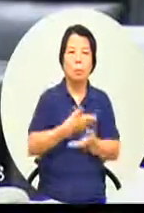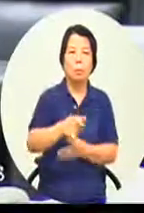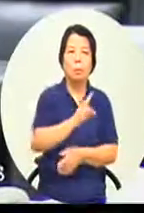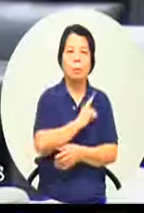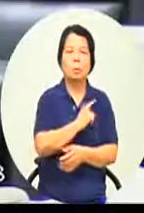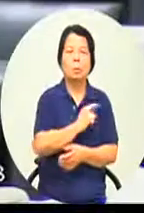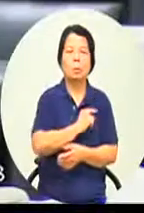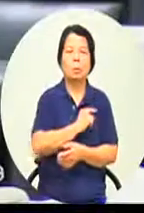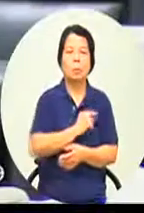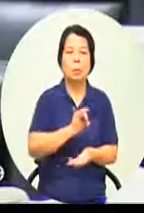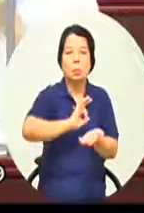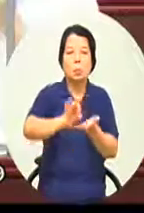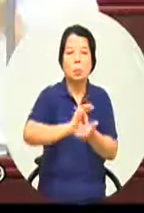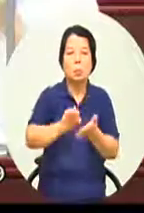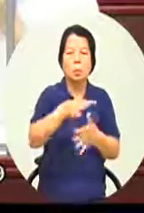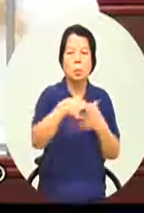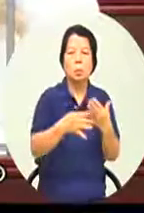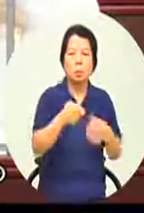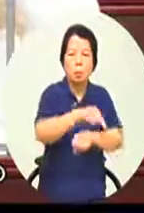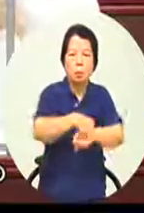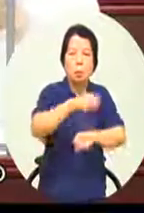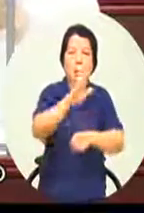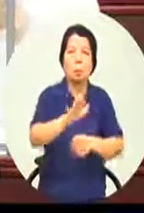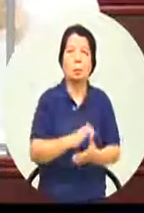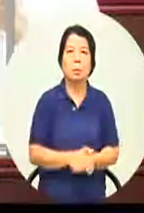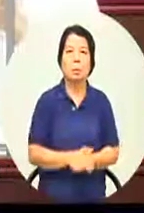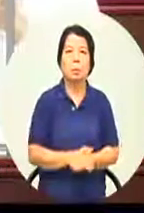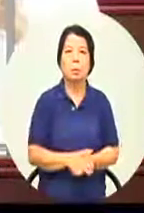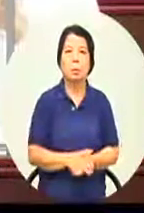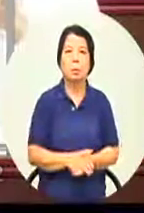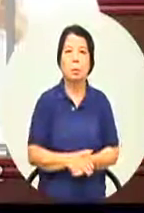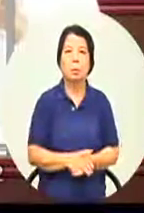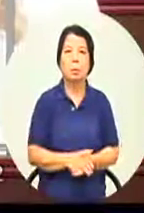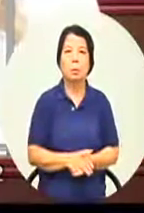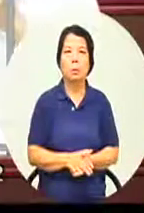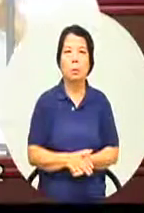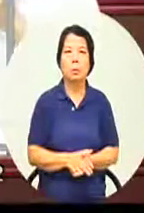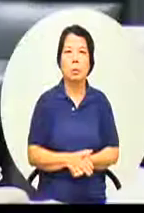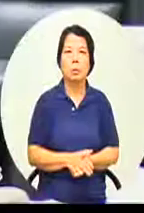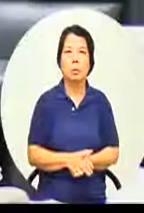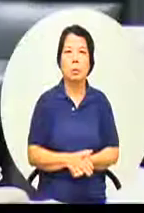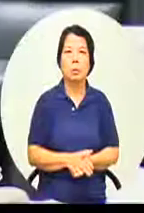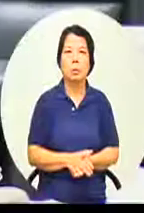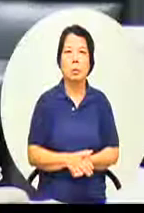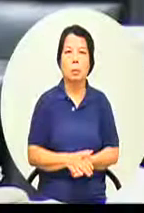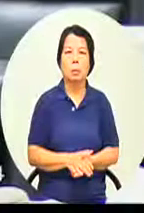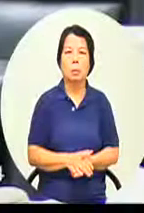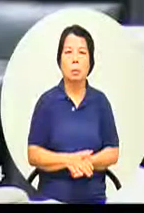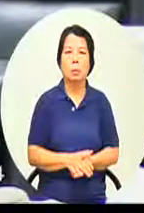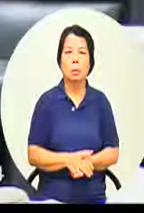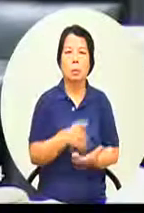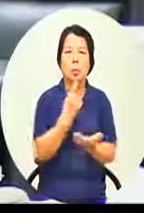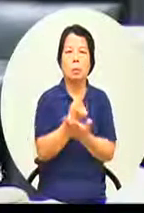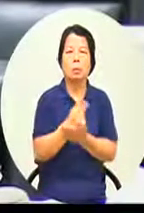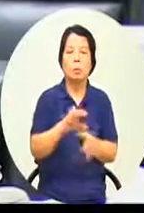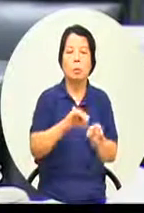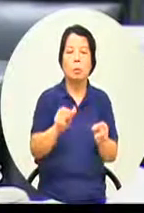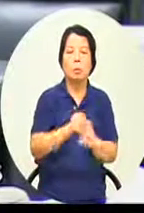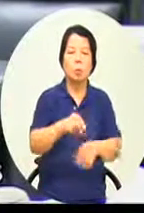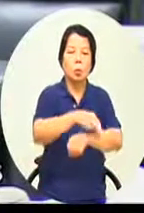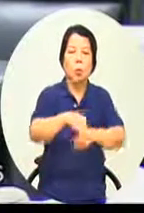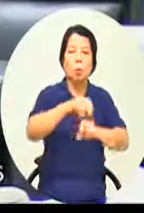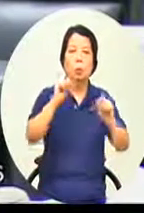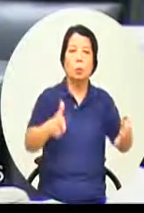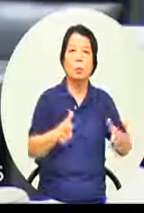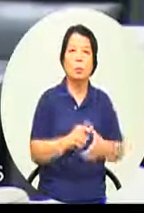用地使用的这个规划了哈。 那为什么右昌那块可以？为什么右昌那块可以？ 每一块地他们的规划不大一样